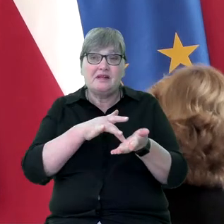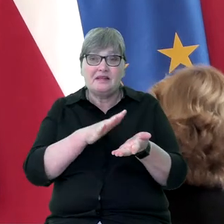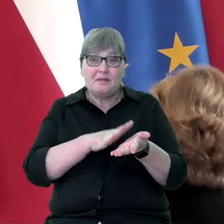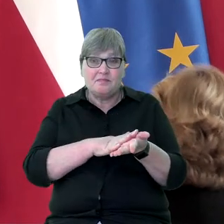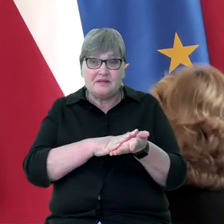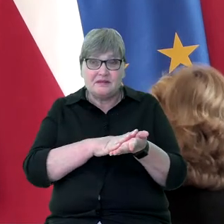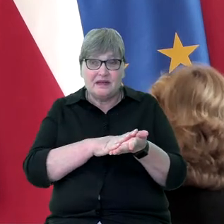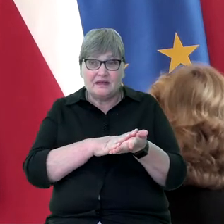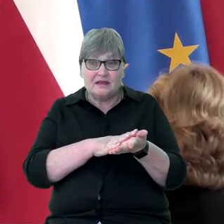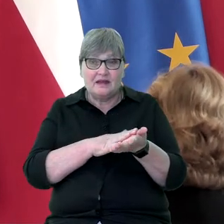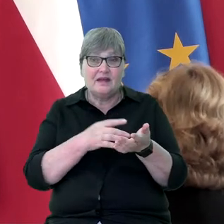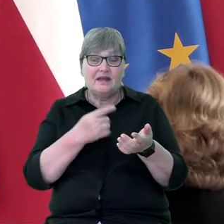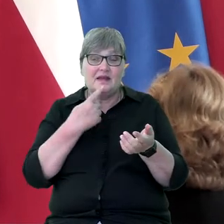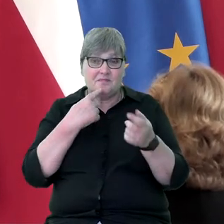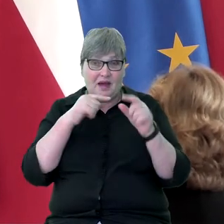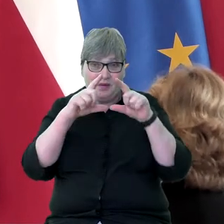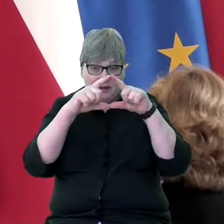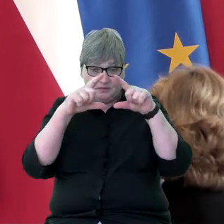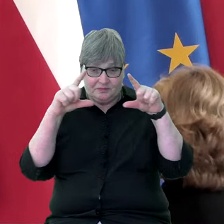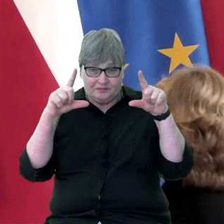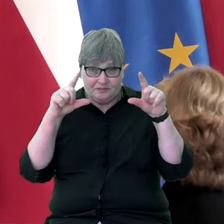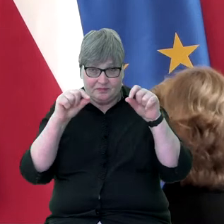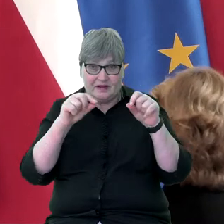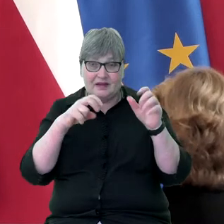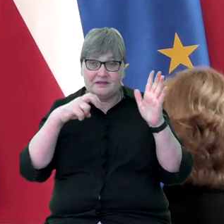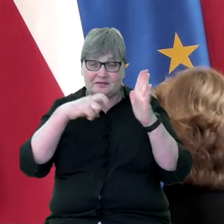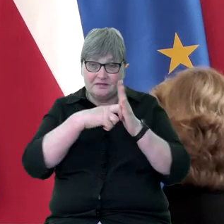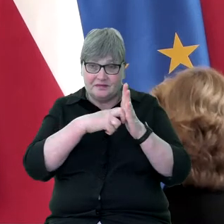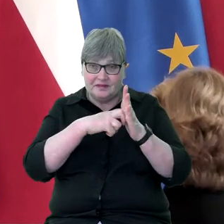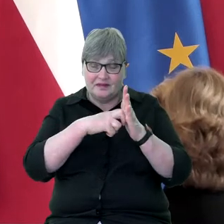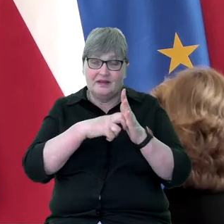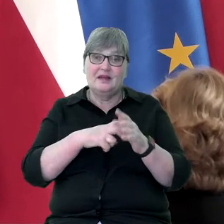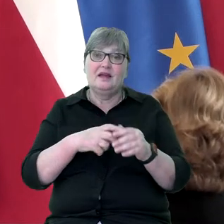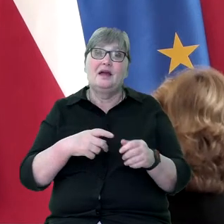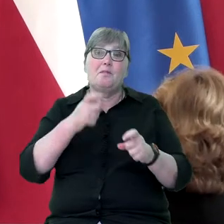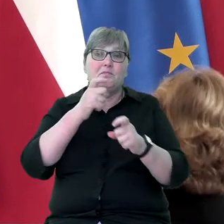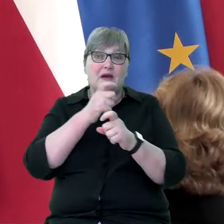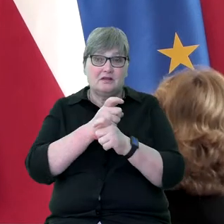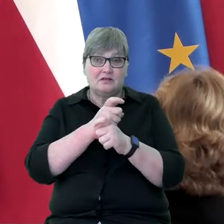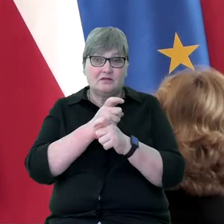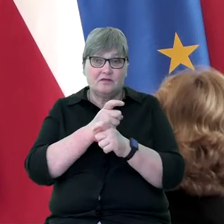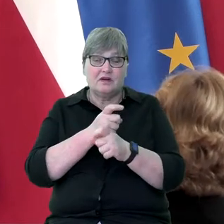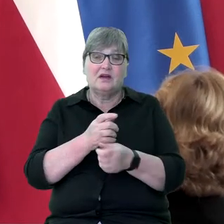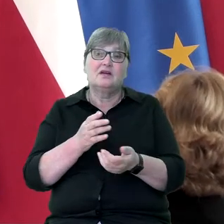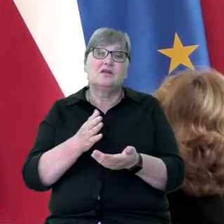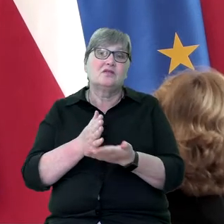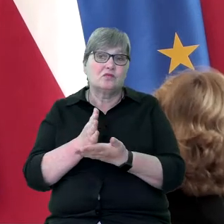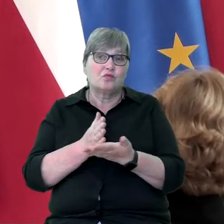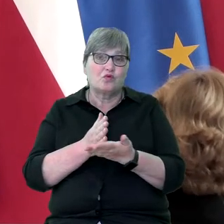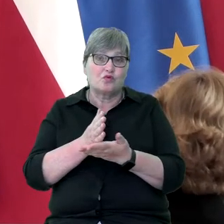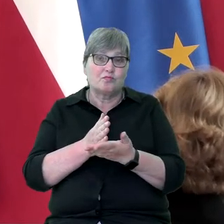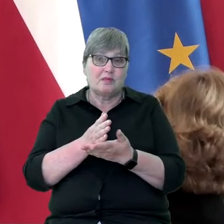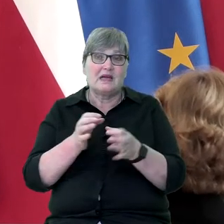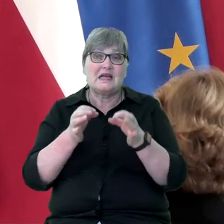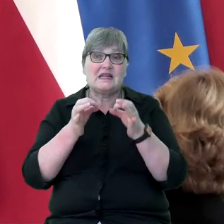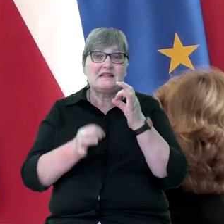niewielka karteczka właśnie z rotą Państwowej Służby, przysięgi Państwowej Służby Cywilnej. To była rota